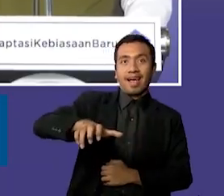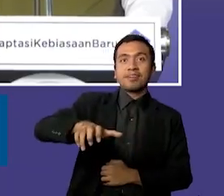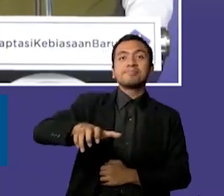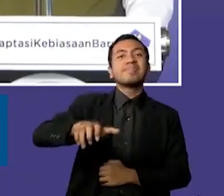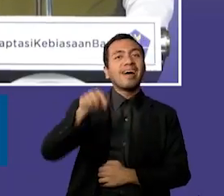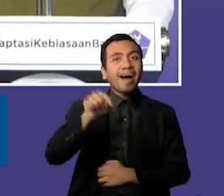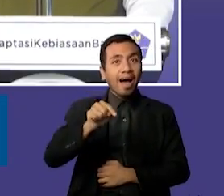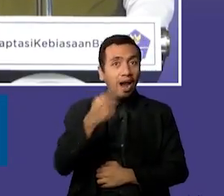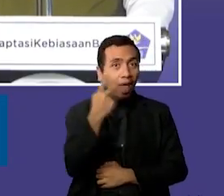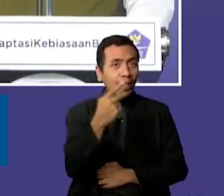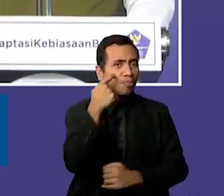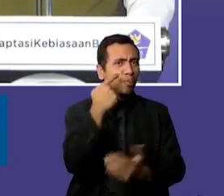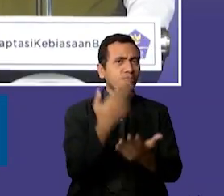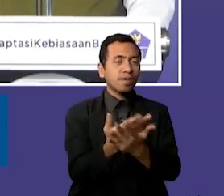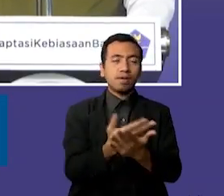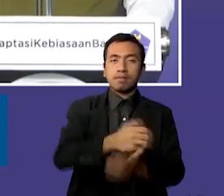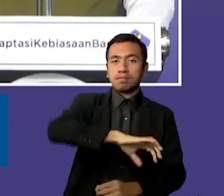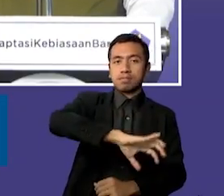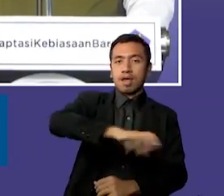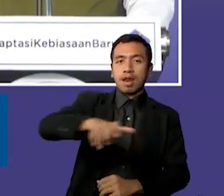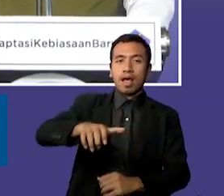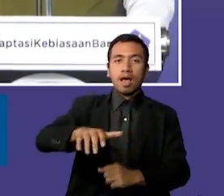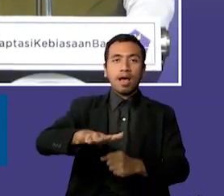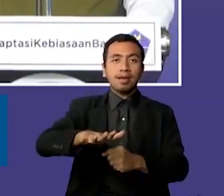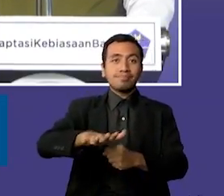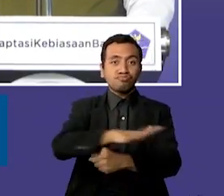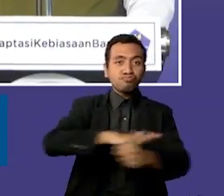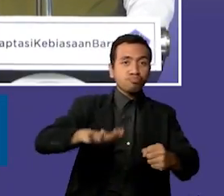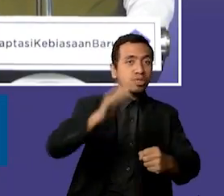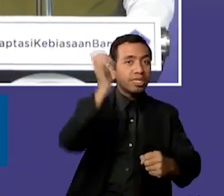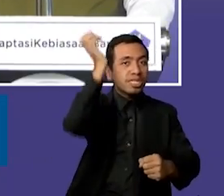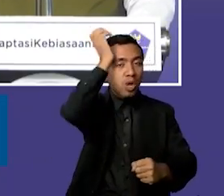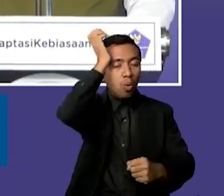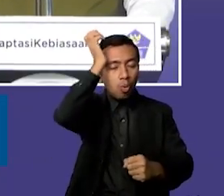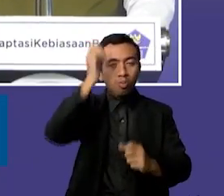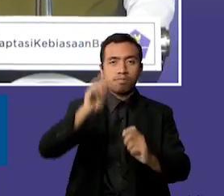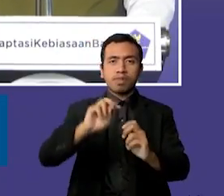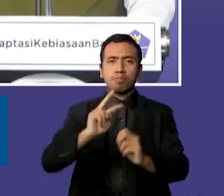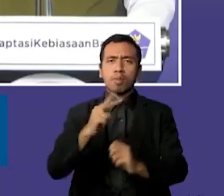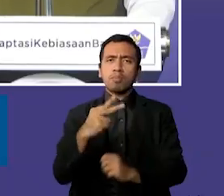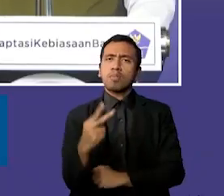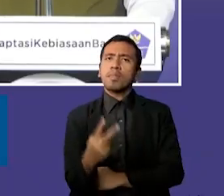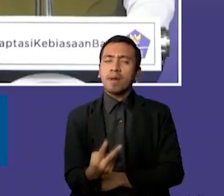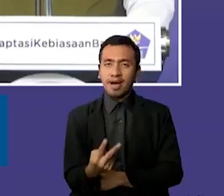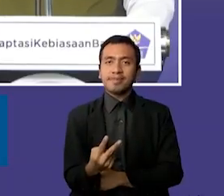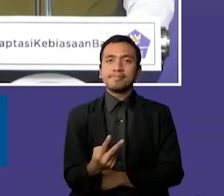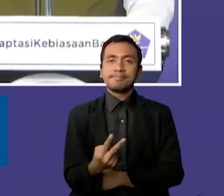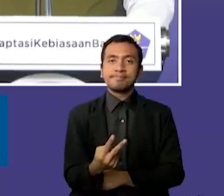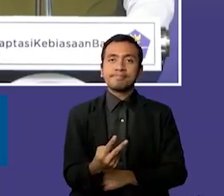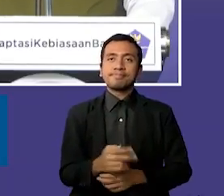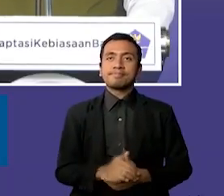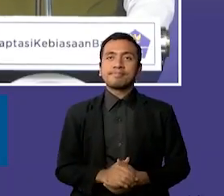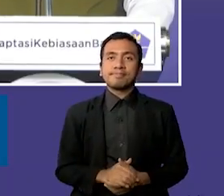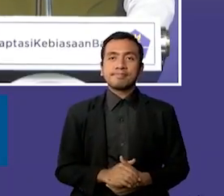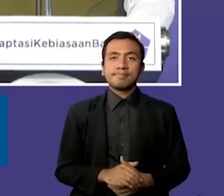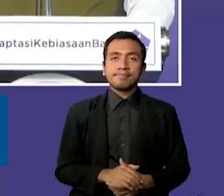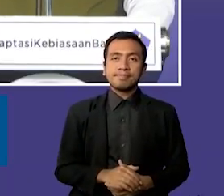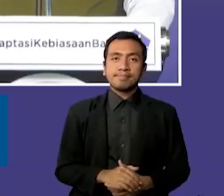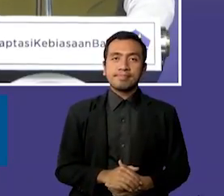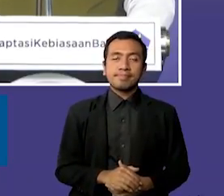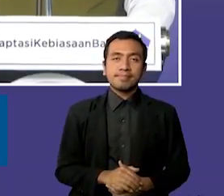menunjukkan dinamika bahwa beberapa daerah di Indonesia jumlahnya cukup banyak yang mampu untuk